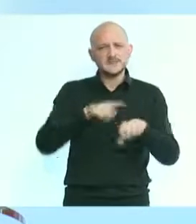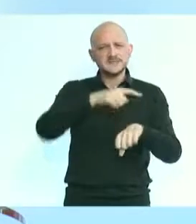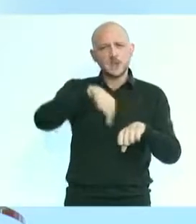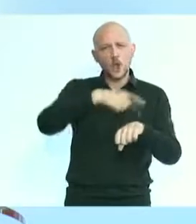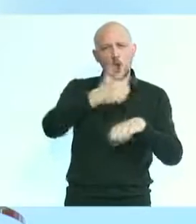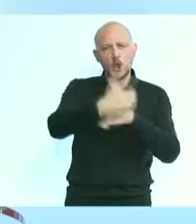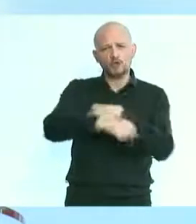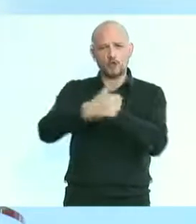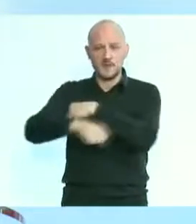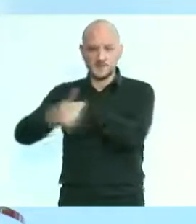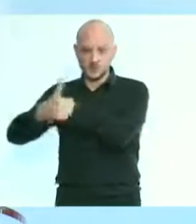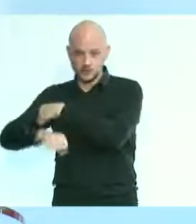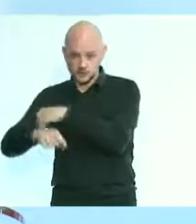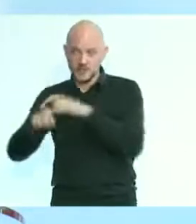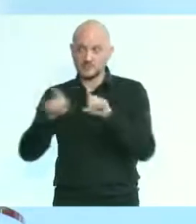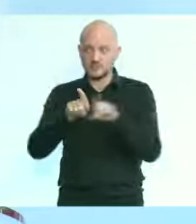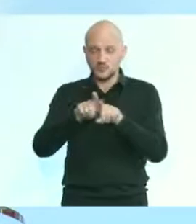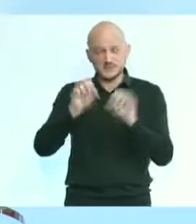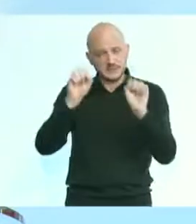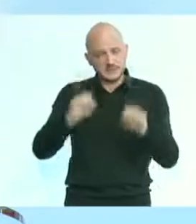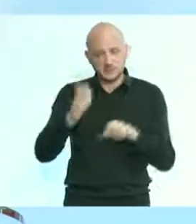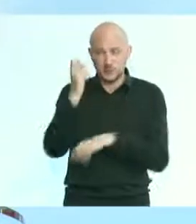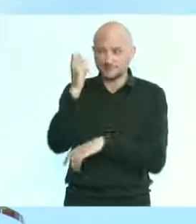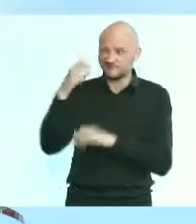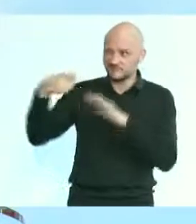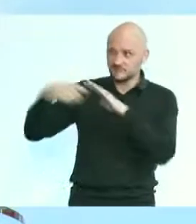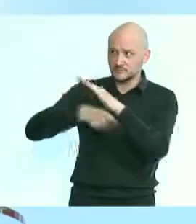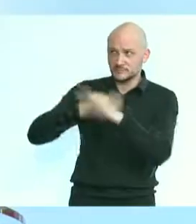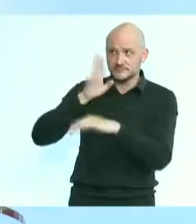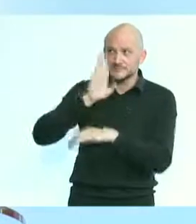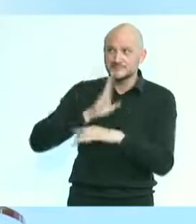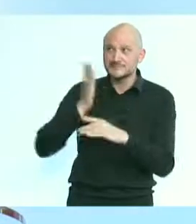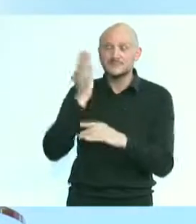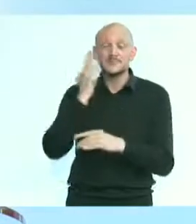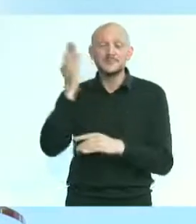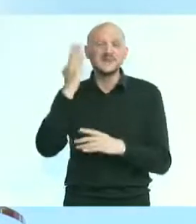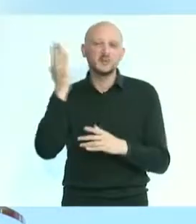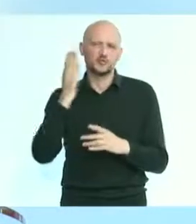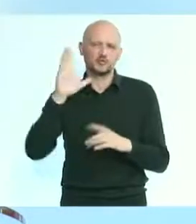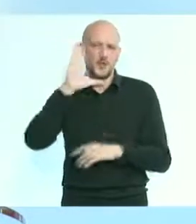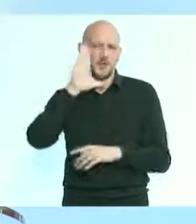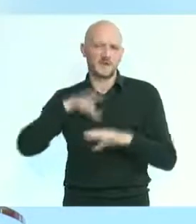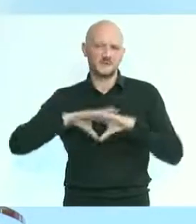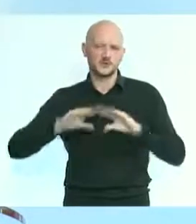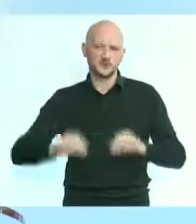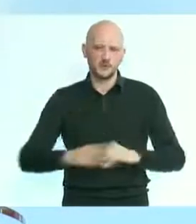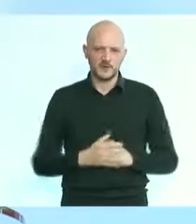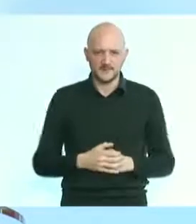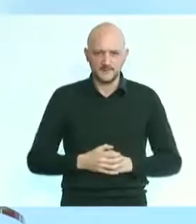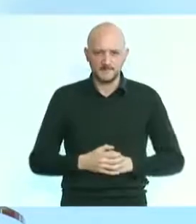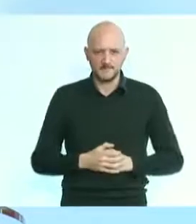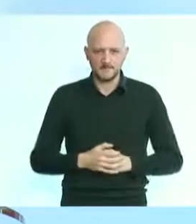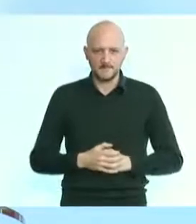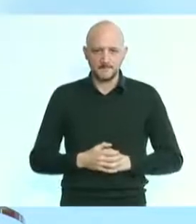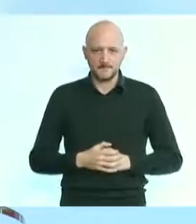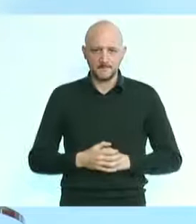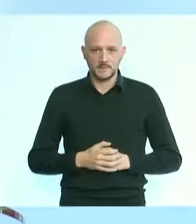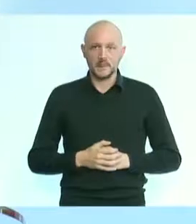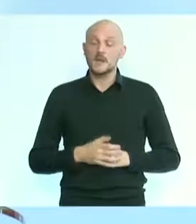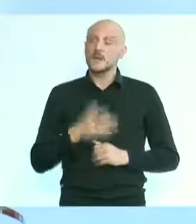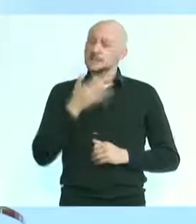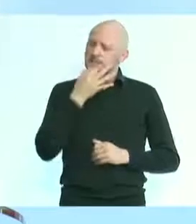pour l'adaptation du lieu d'accueil du volontaire. On l'a dit, il n'y aura pas de sélection, il n'y a pas de sélection